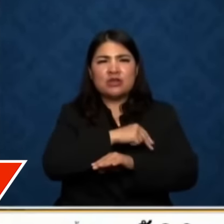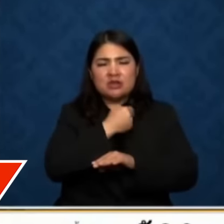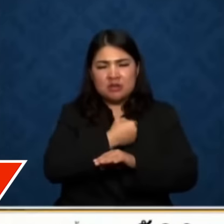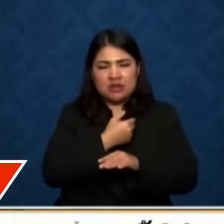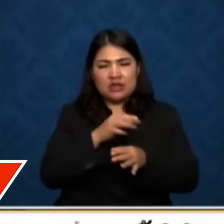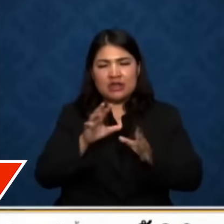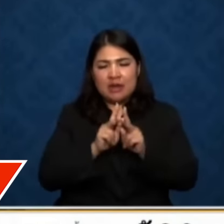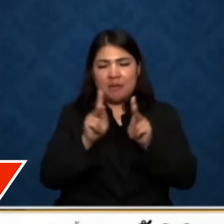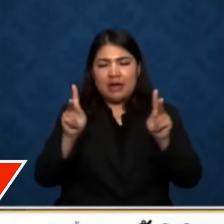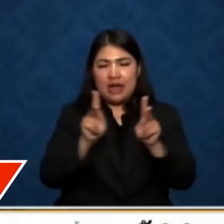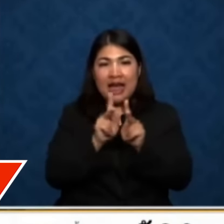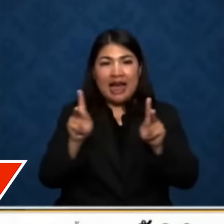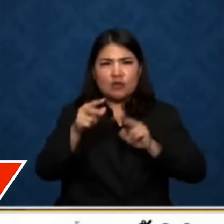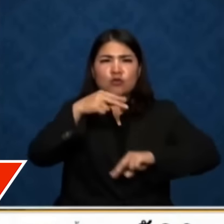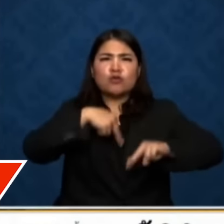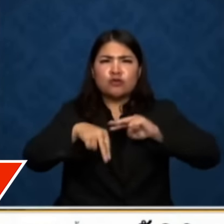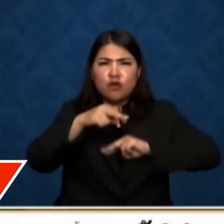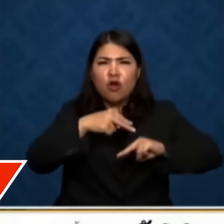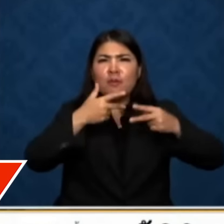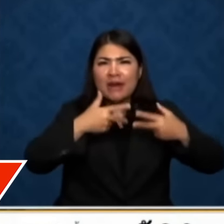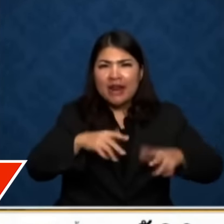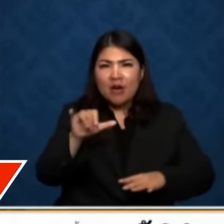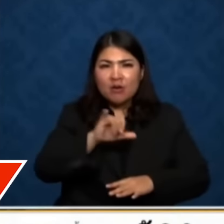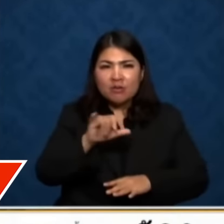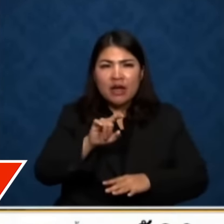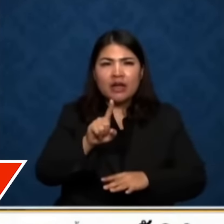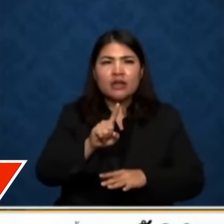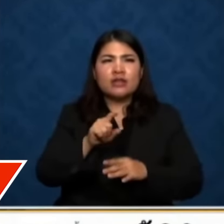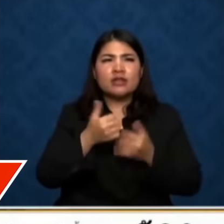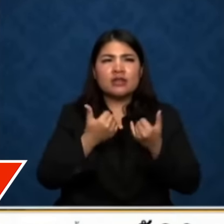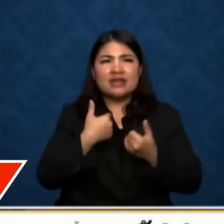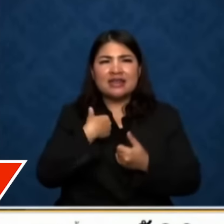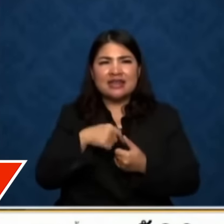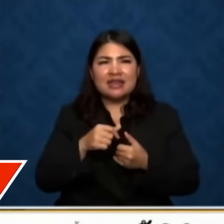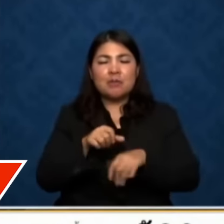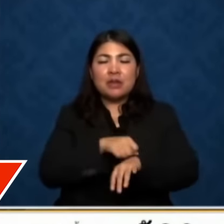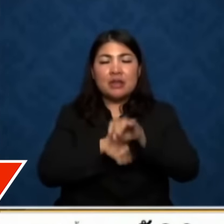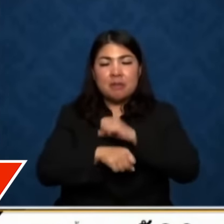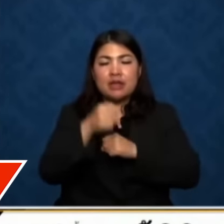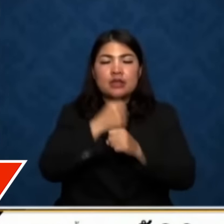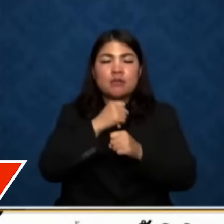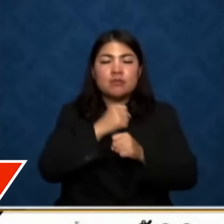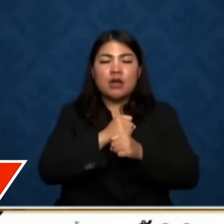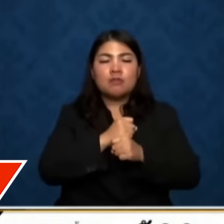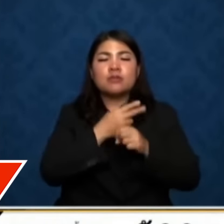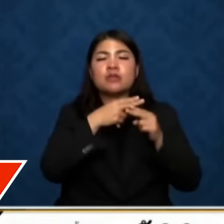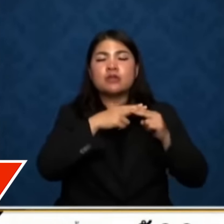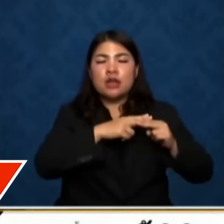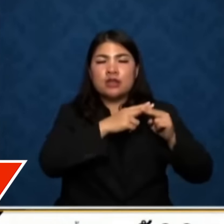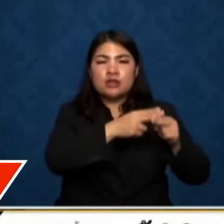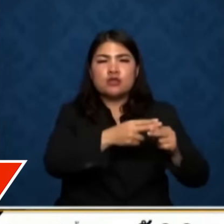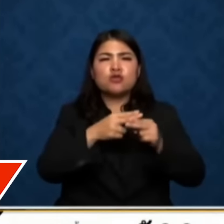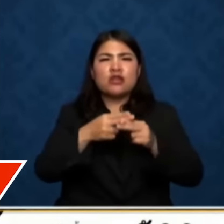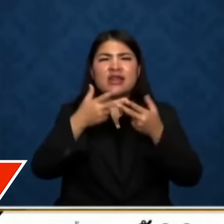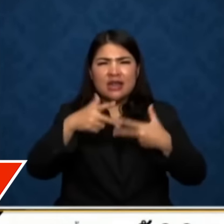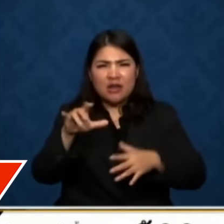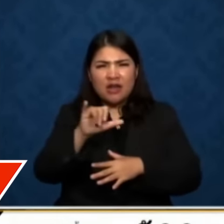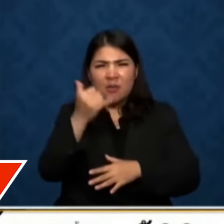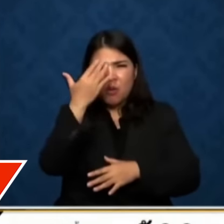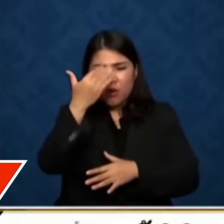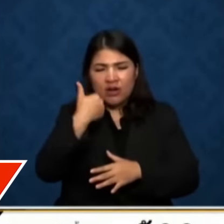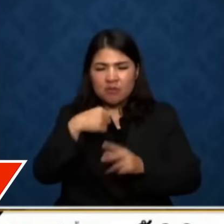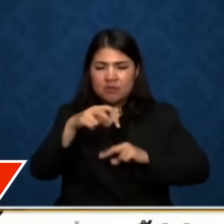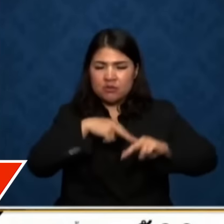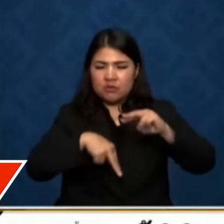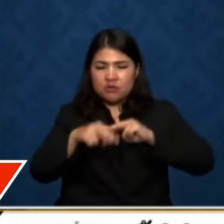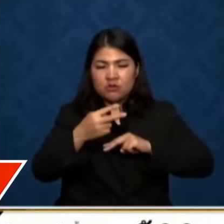อบแล้วหรือไม่กล่าวคือนะครับผมถามว่าท่านรัฐมนตรีได้ปฏิบัติหน้าที่ของตัวเองแล้วหรือยังเพราะว่าท่านต้องอนุมัติท่านได้ตรวจส